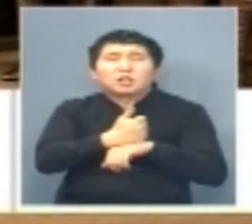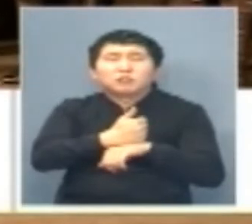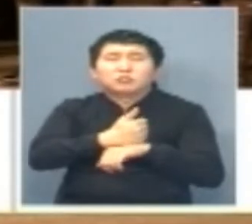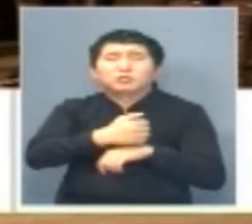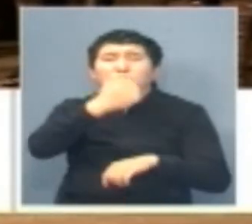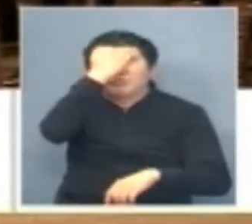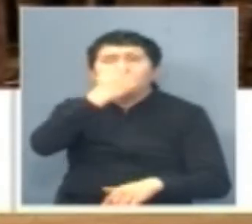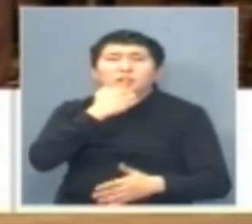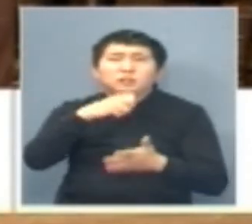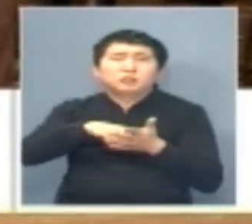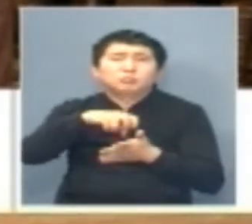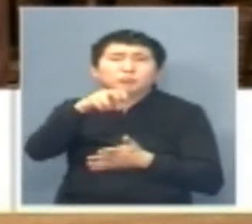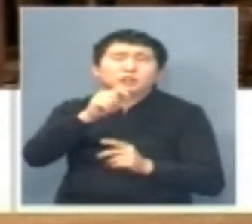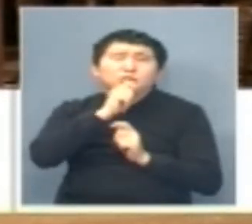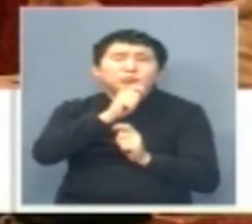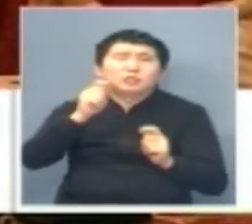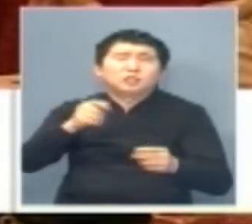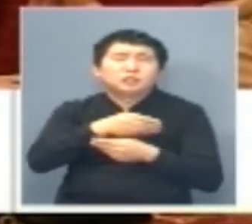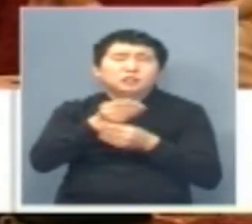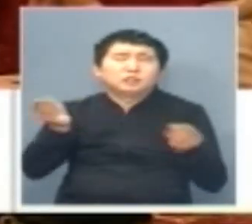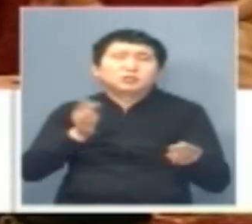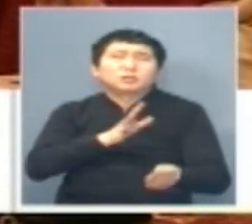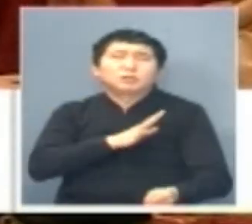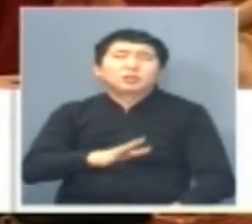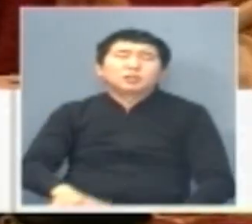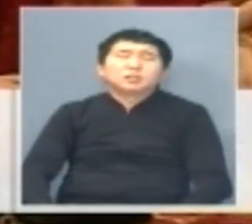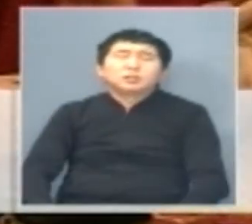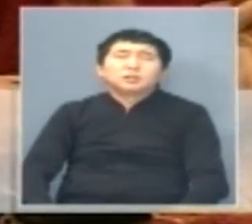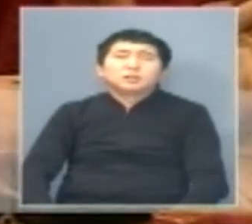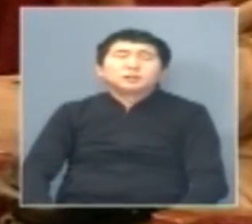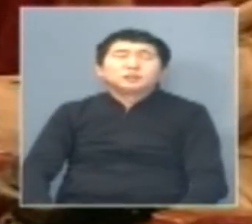сыйлықтар табысталды. Дана Сәлубекова, Данияр Қайратұлы, Ерсайын Сәттібаев, Алтай ақпарат.